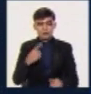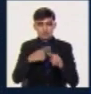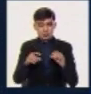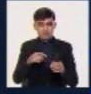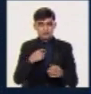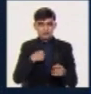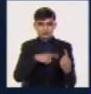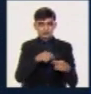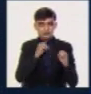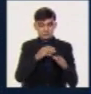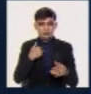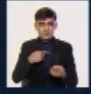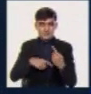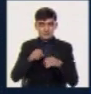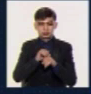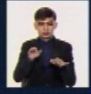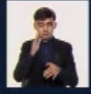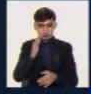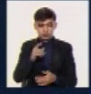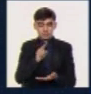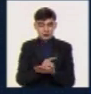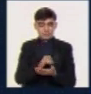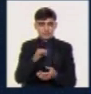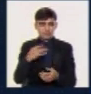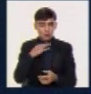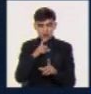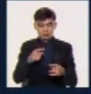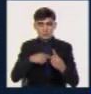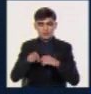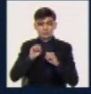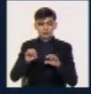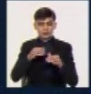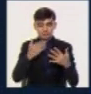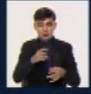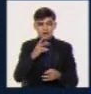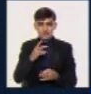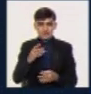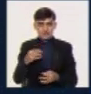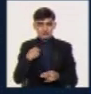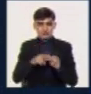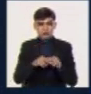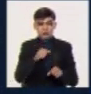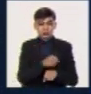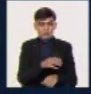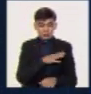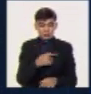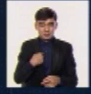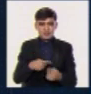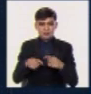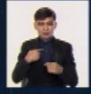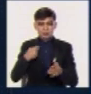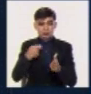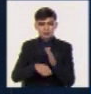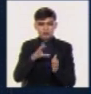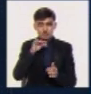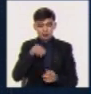Ақшаларымызды жартылап беріп бастадық, квадрат жасадық, біздер қоймадамға жасап қойдық. Просто жаңағыдай біздің офисте құрылысымызда тоқтап қалғаннан кейін біздер бере алмай қалдық ақшасын